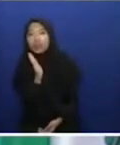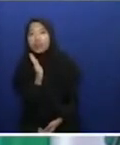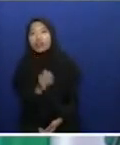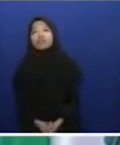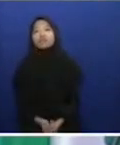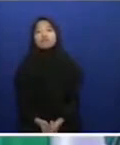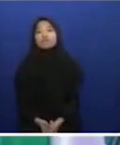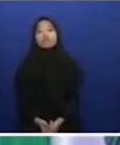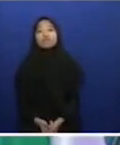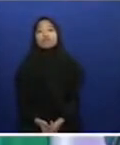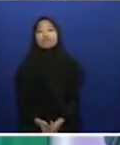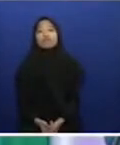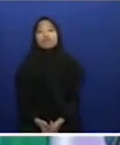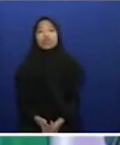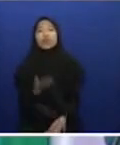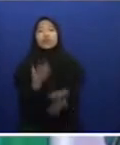Sekalipun saya hitam,